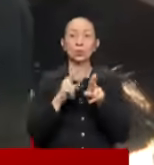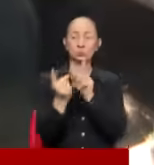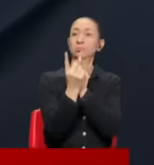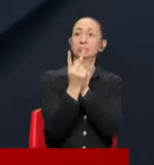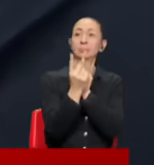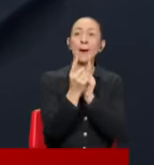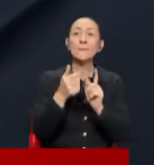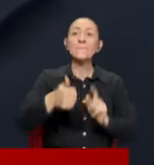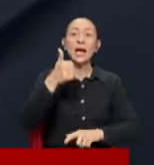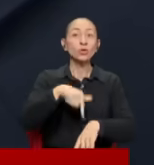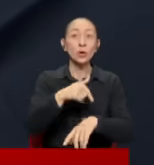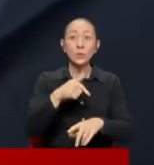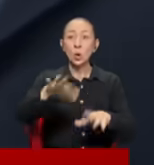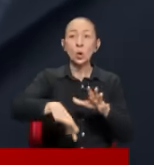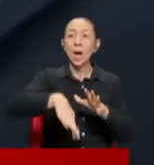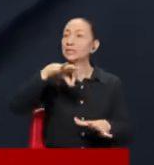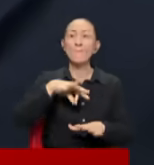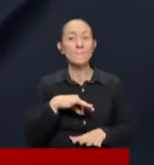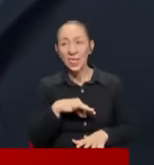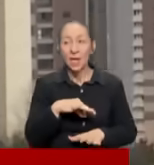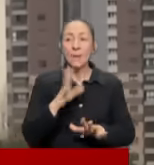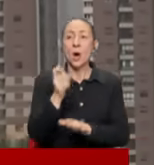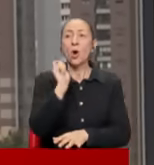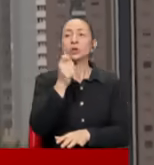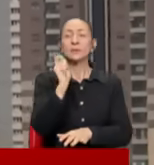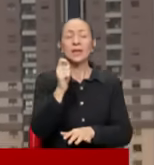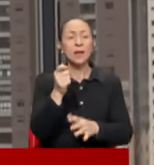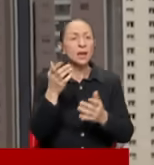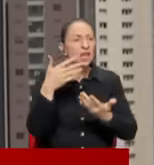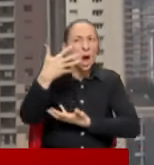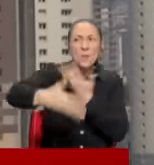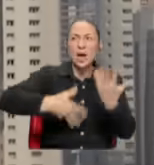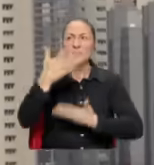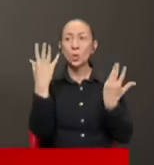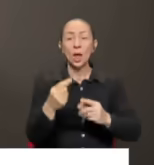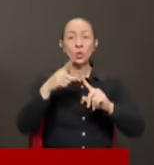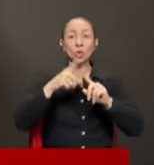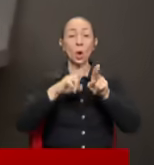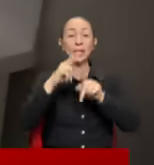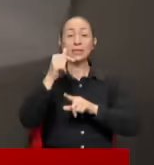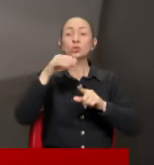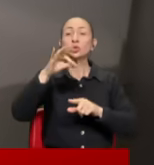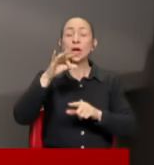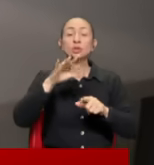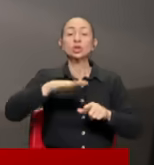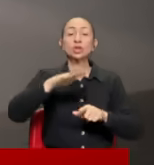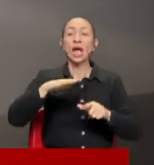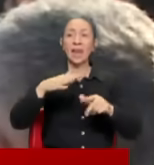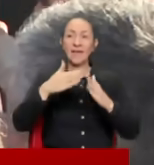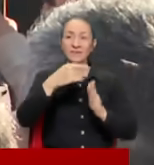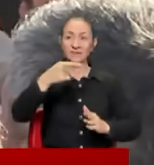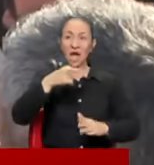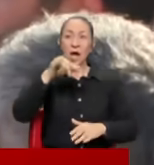Kurum'un. Bakanlığı döneminde kurası çekilen ama ödemeleri yılan hikayesine dönen TOKİ Tuzla sosyal konutlarının hak